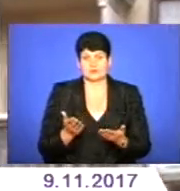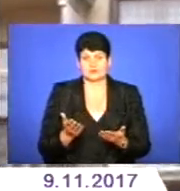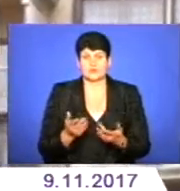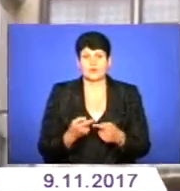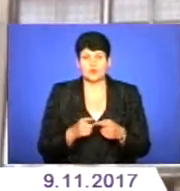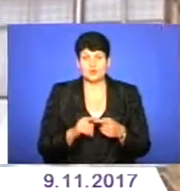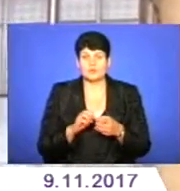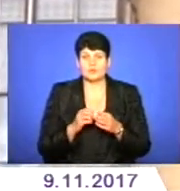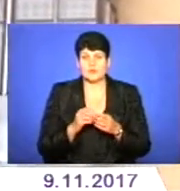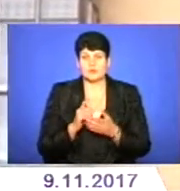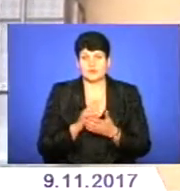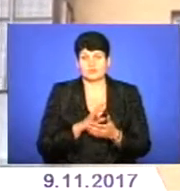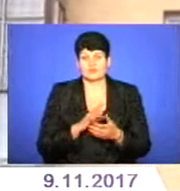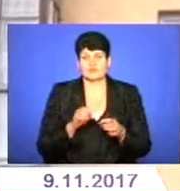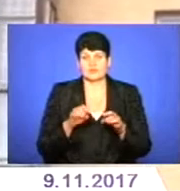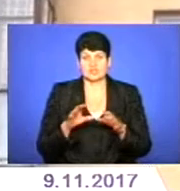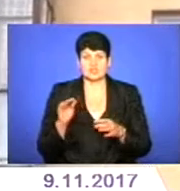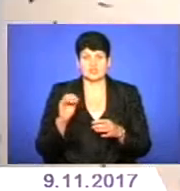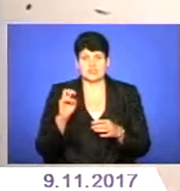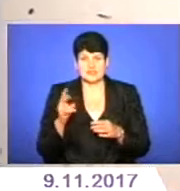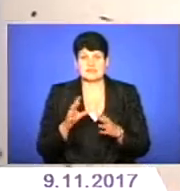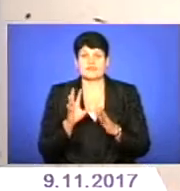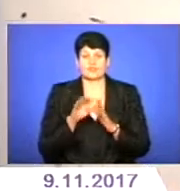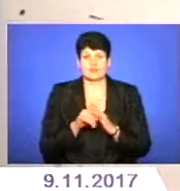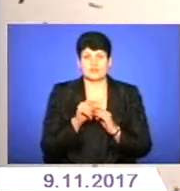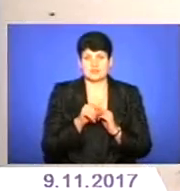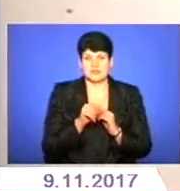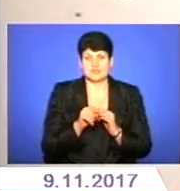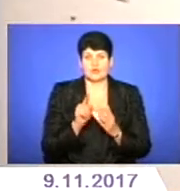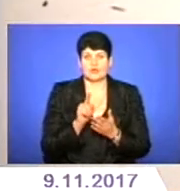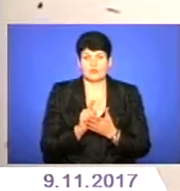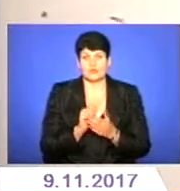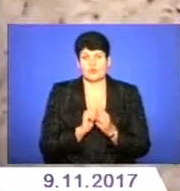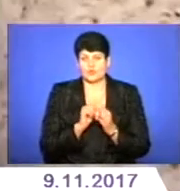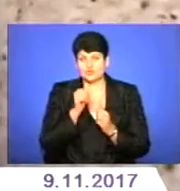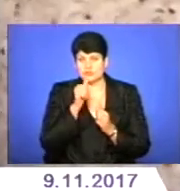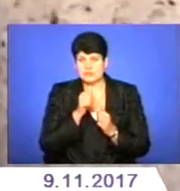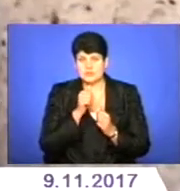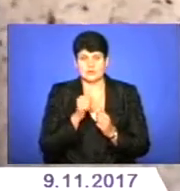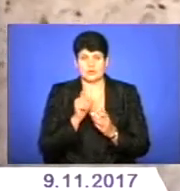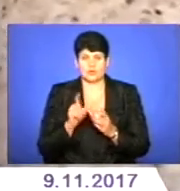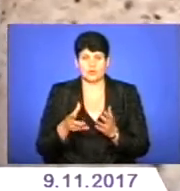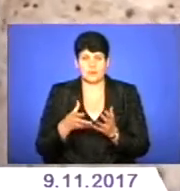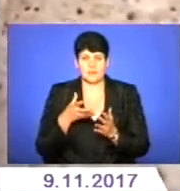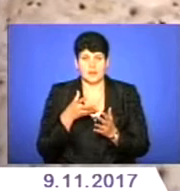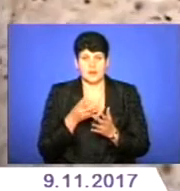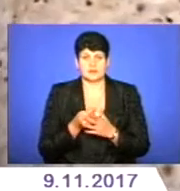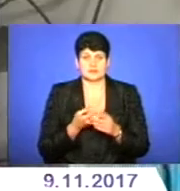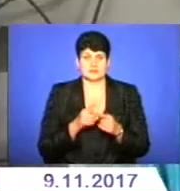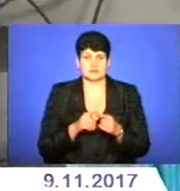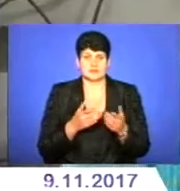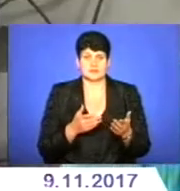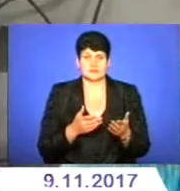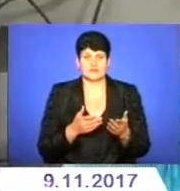мали вирішити працівники ЖЕКу, адже це входить до їхніх обов'язків. І щомісяця жителі міста сплачують за боротьбу зі шкідливими комахами у житлових будинках.